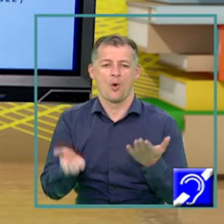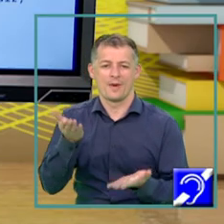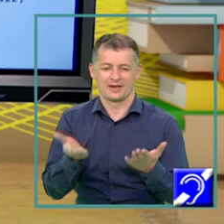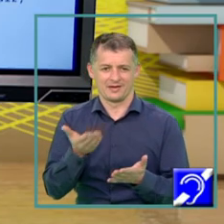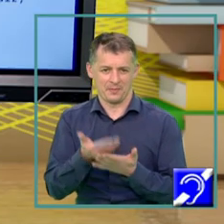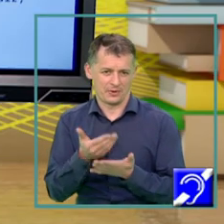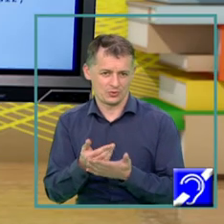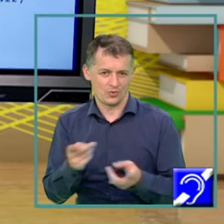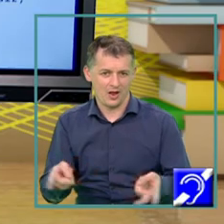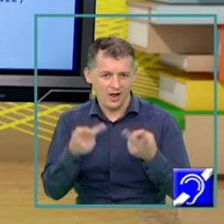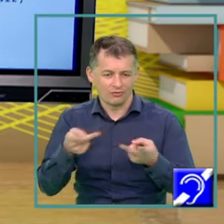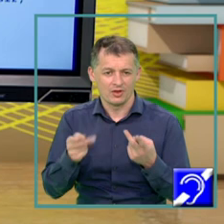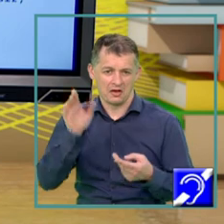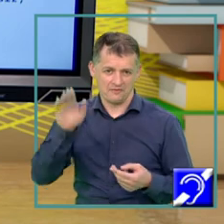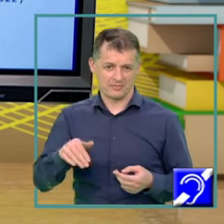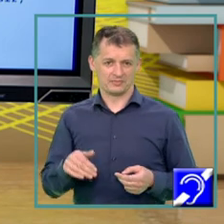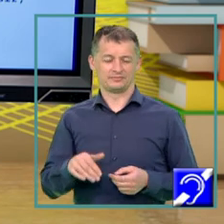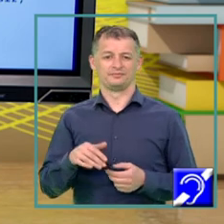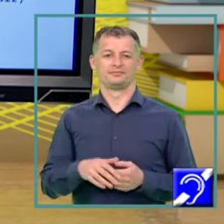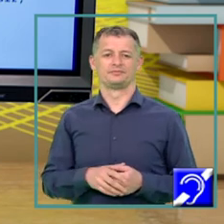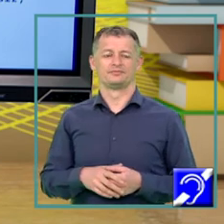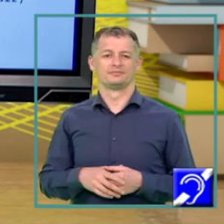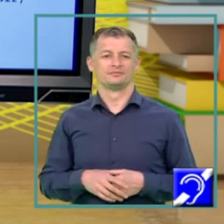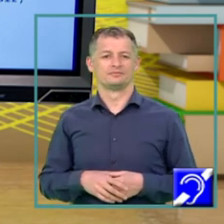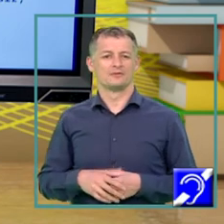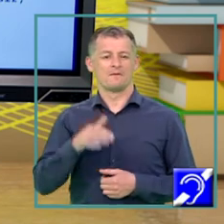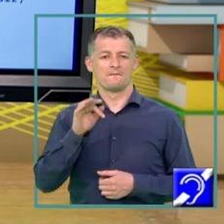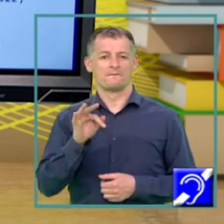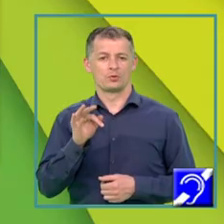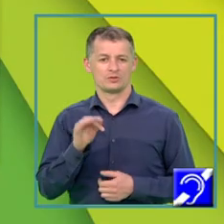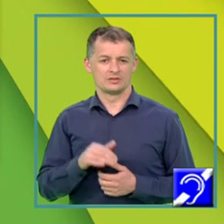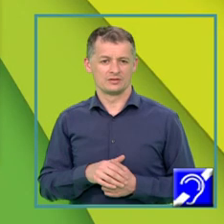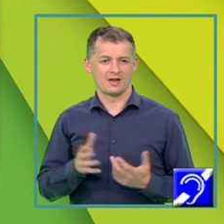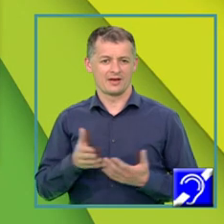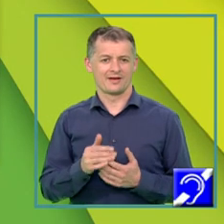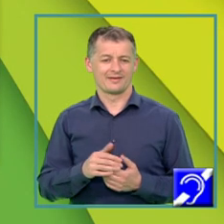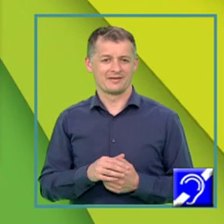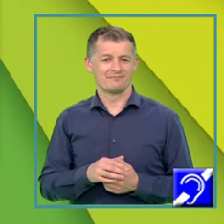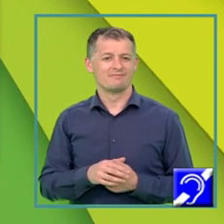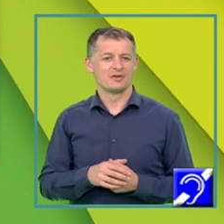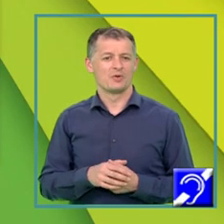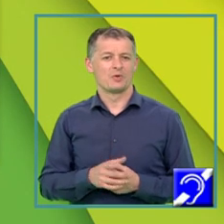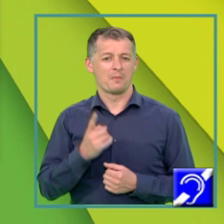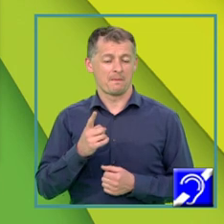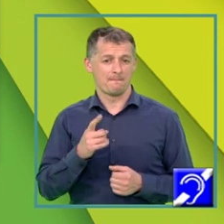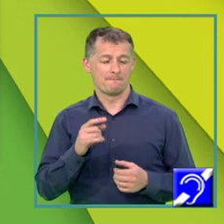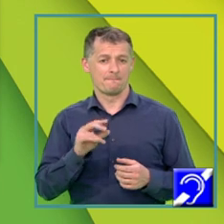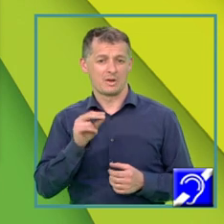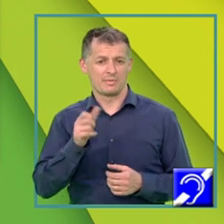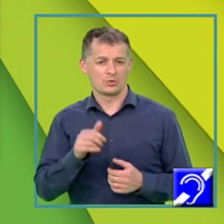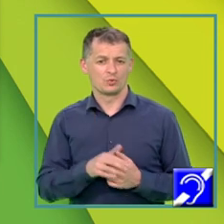căutare avem funcțiile se trece Harry care are un parametru de tip șir de caractere și un